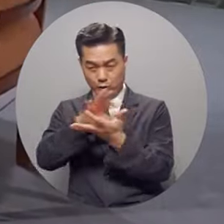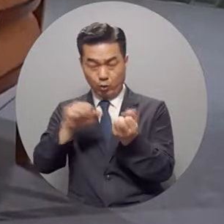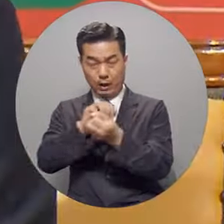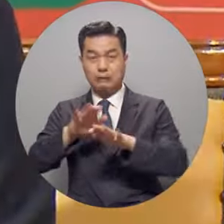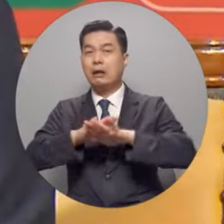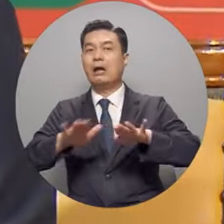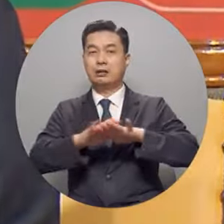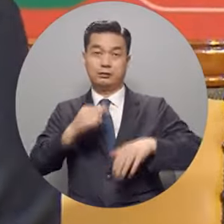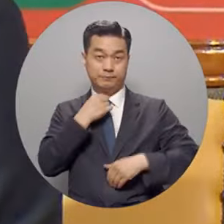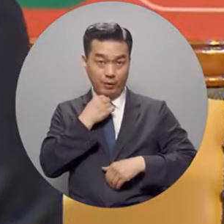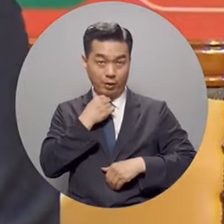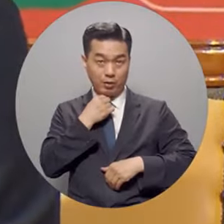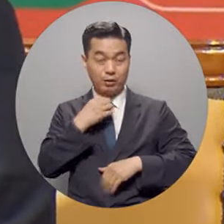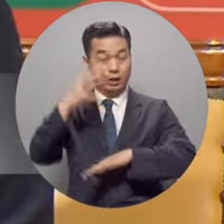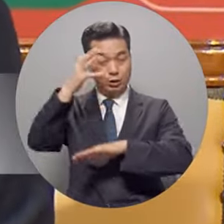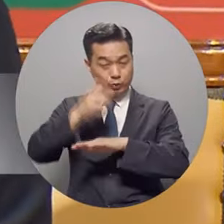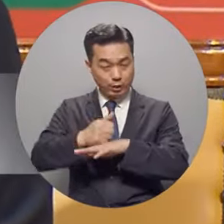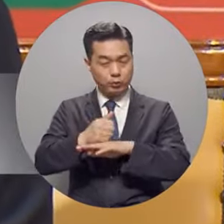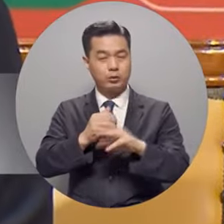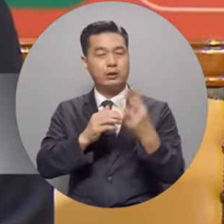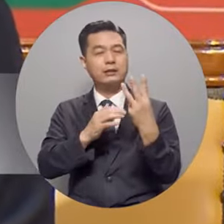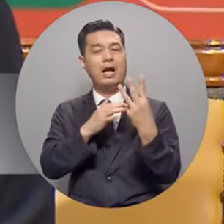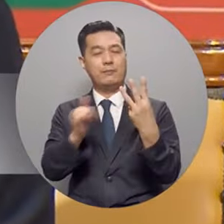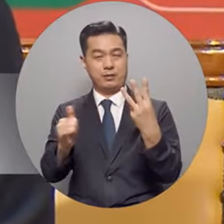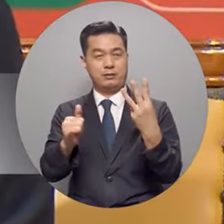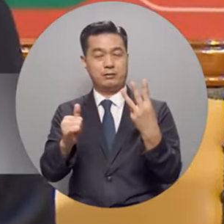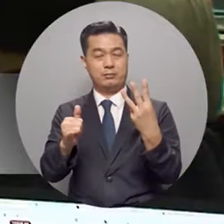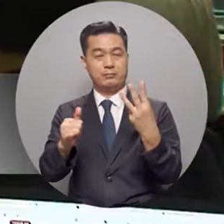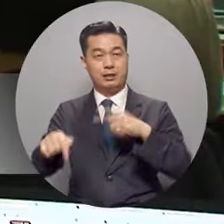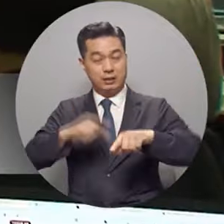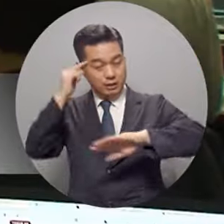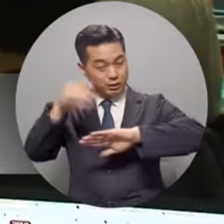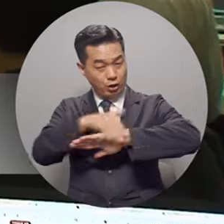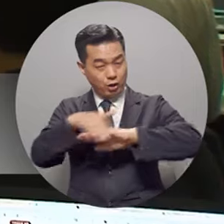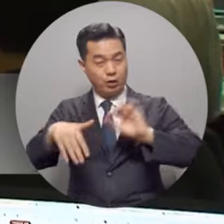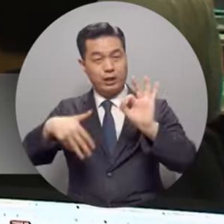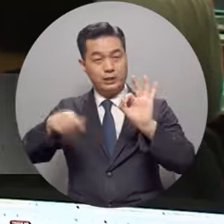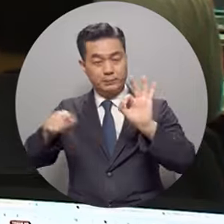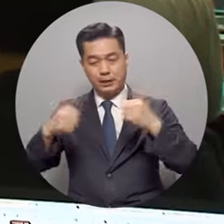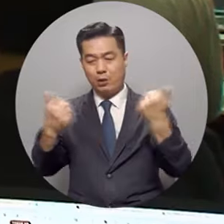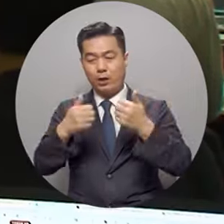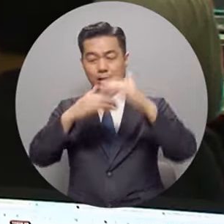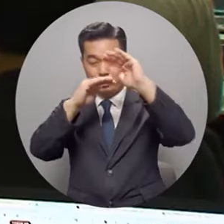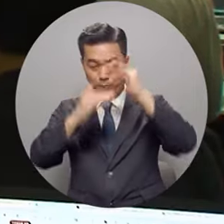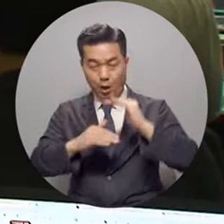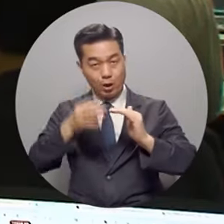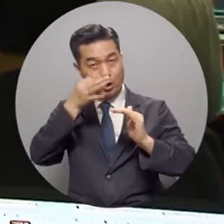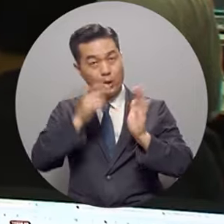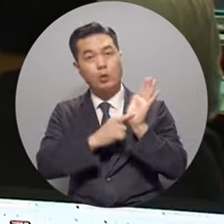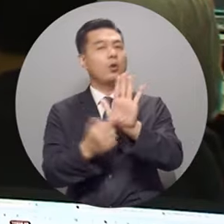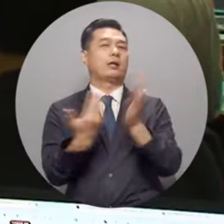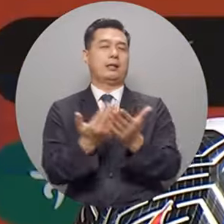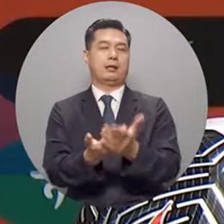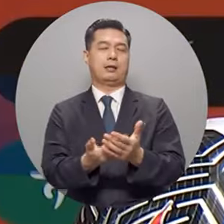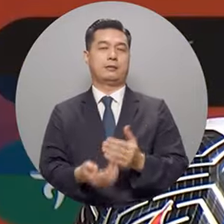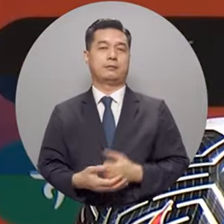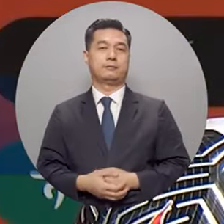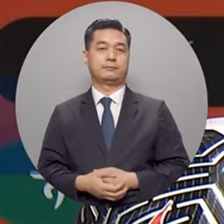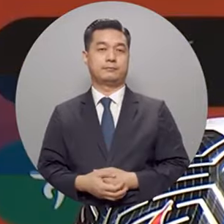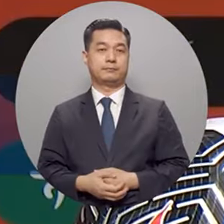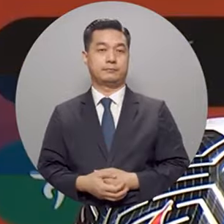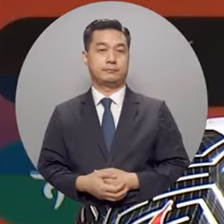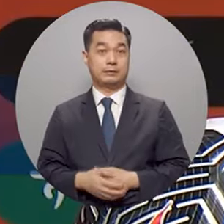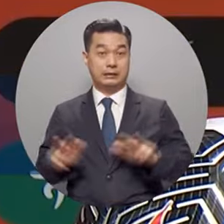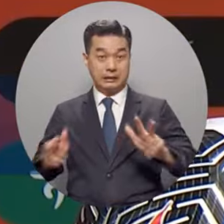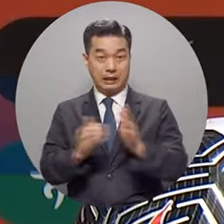싶다며 최종 후보 3인을 압축했던 전력 강화 이에 10차 회의록을 공개해달라는 뜻도 전했습니다. 그동안 쭉 있었던